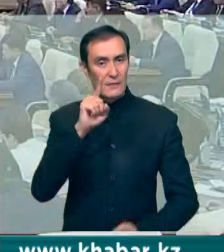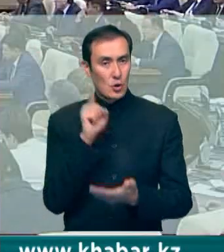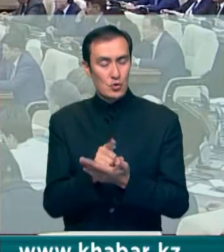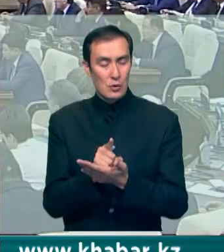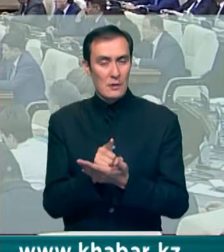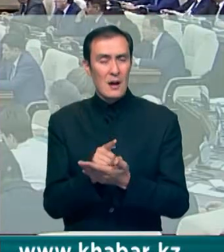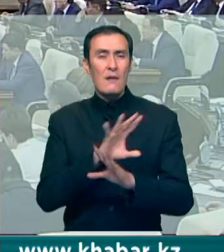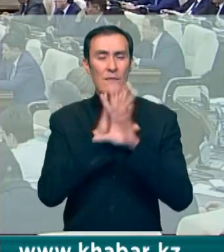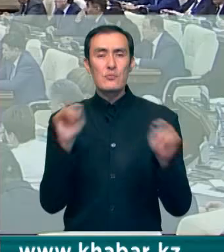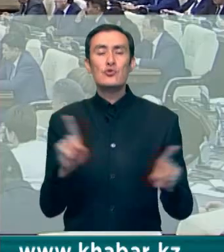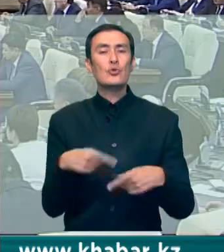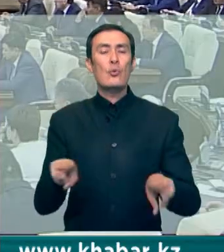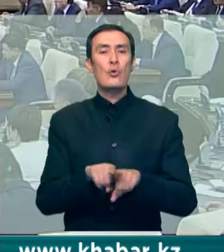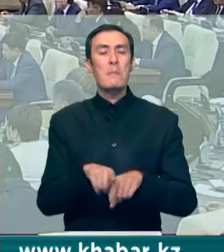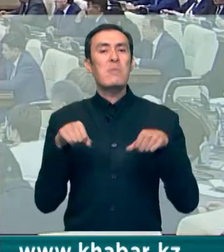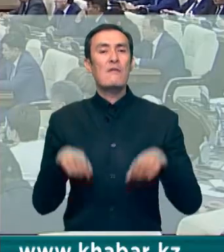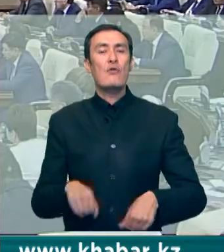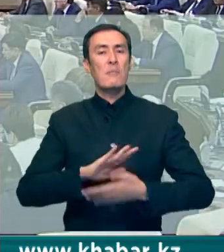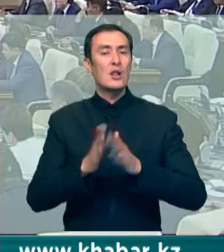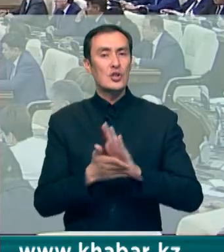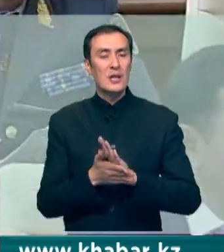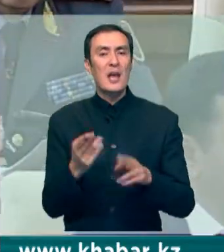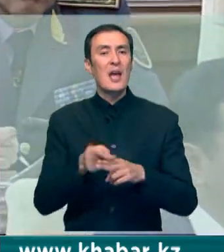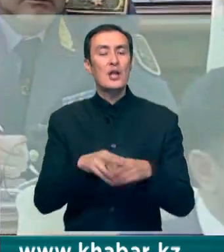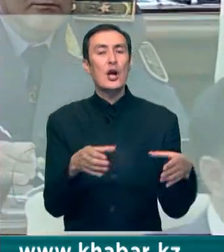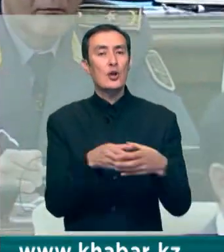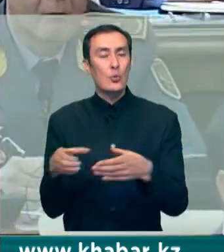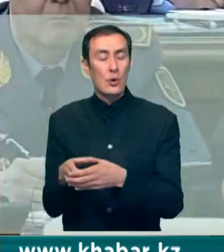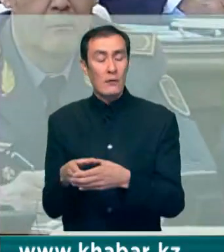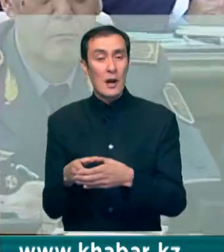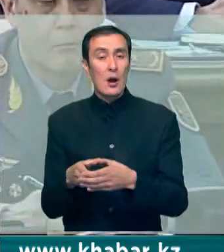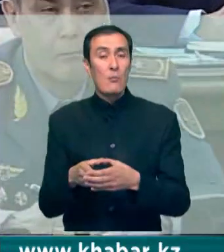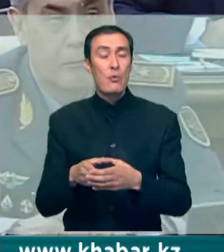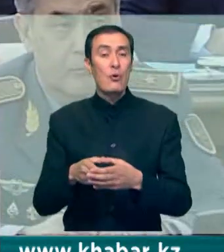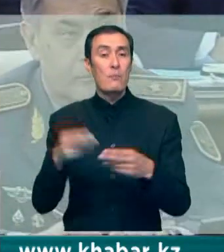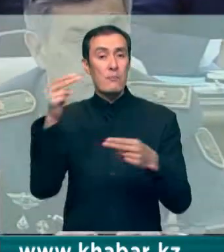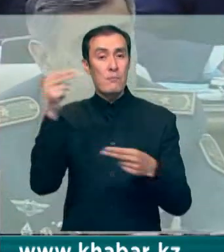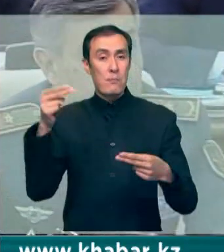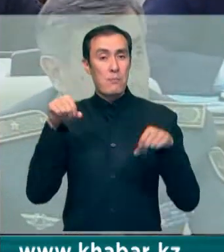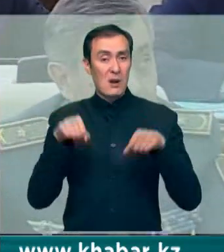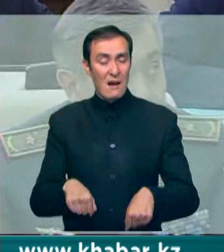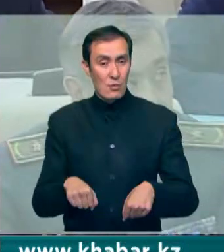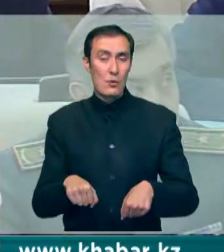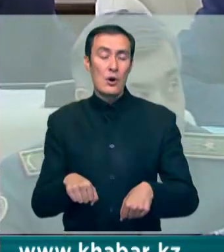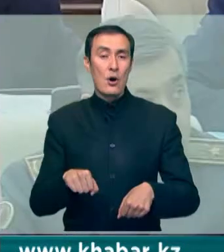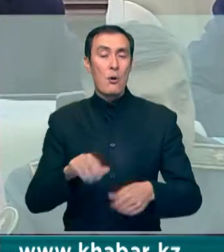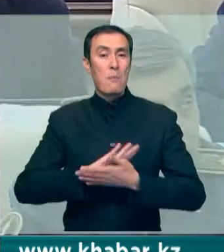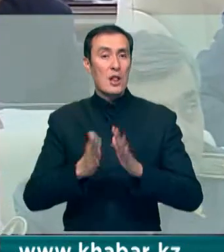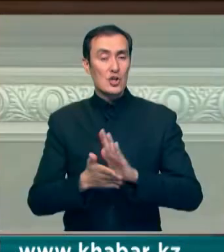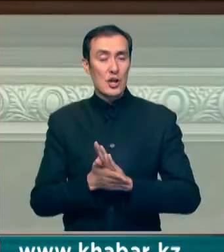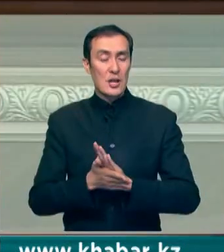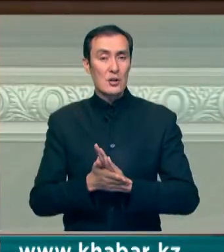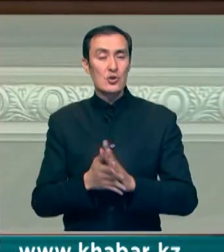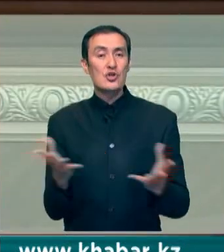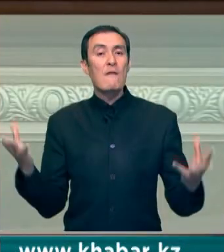вообще что такое право положение эти категории лиц по теории права под правовым положением понимается